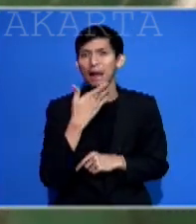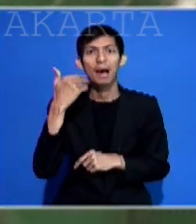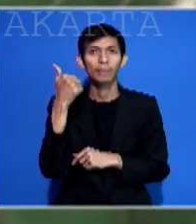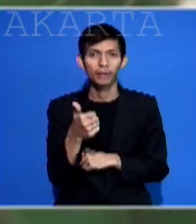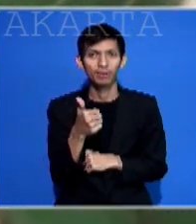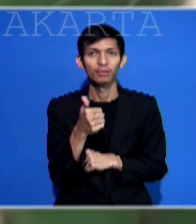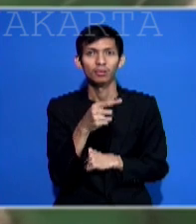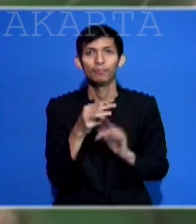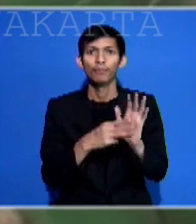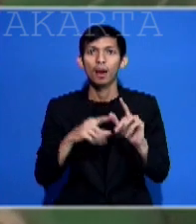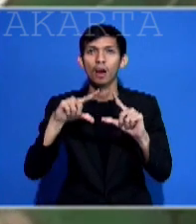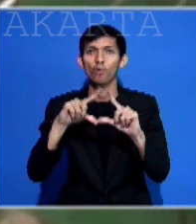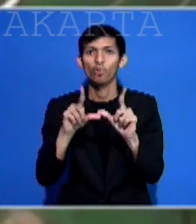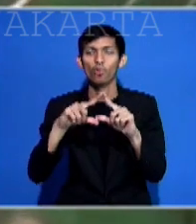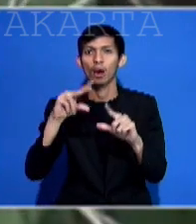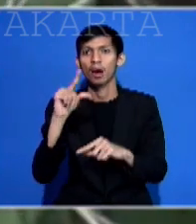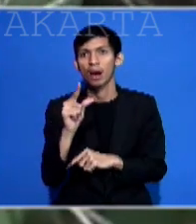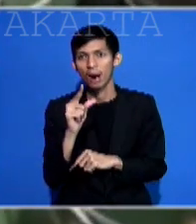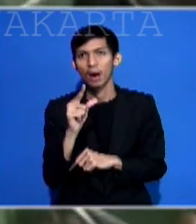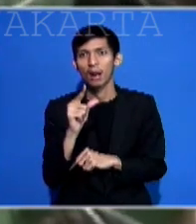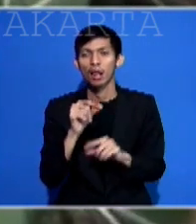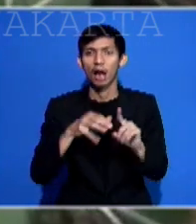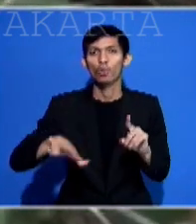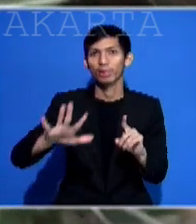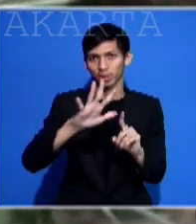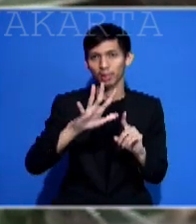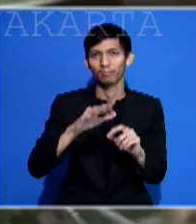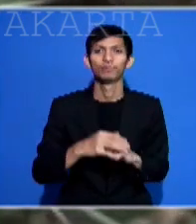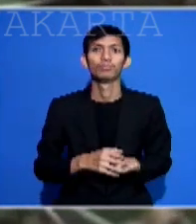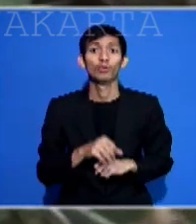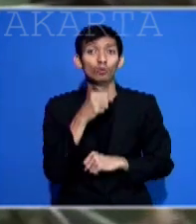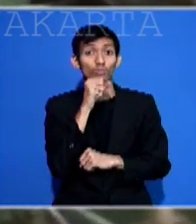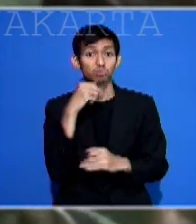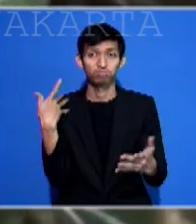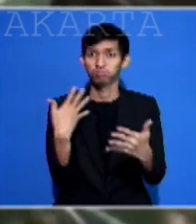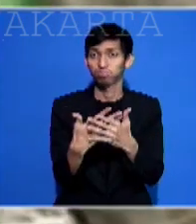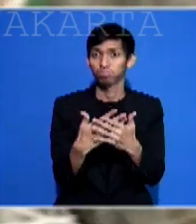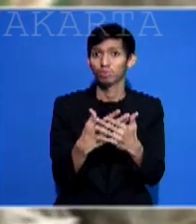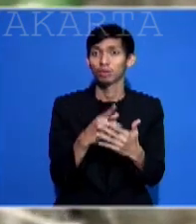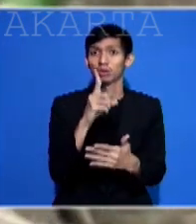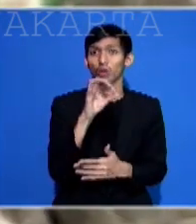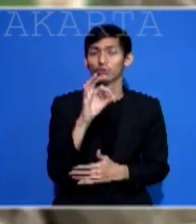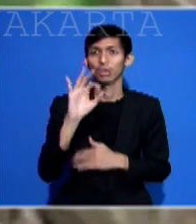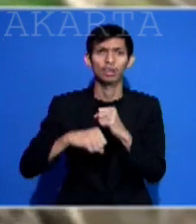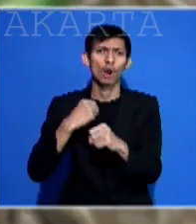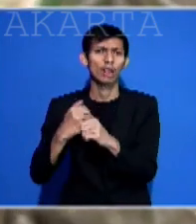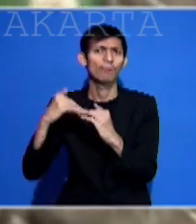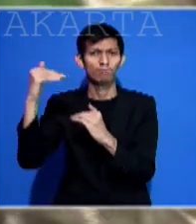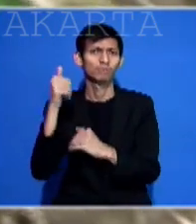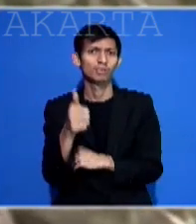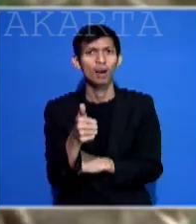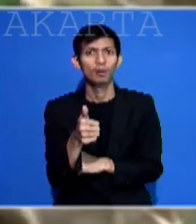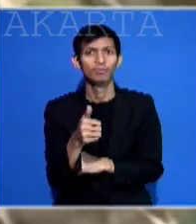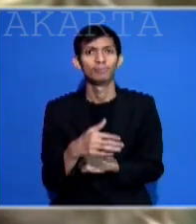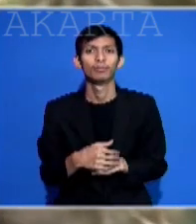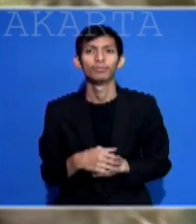laut. Kaktus laut umuripun saged ngancik atusan taun jalaran regenerasinipun sae. Sinten ingkang nyono, kaktus